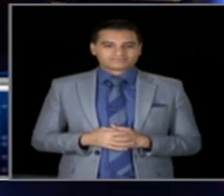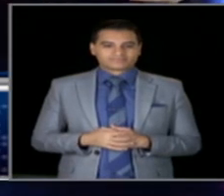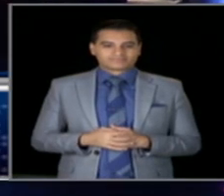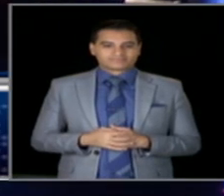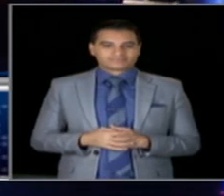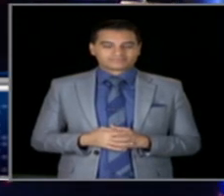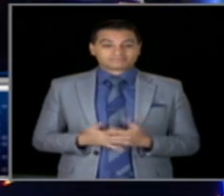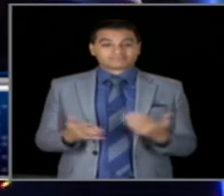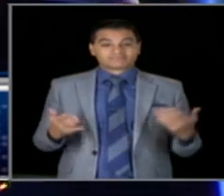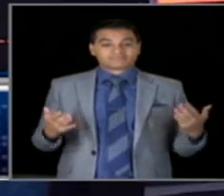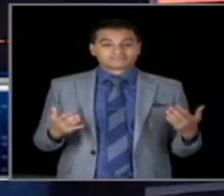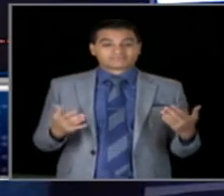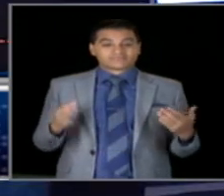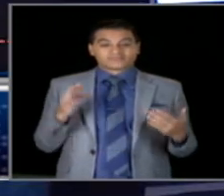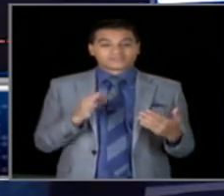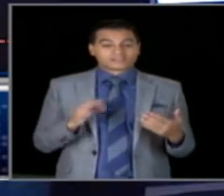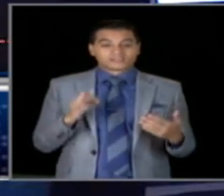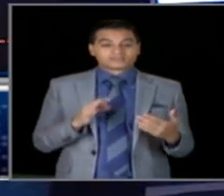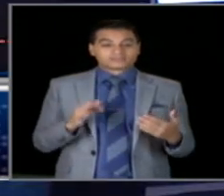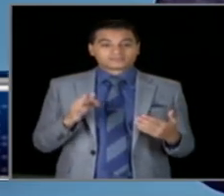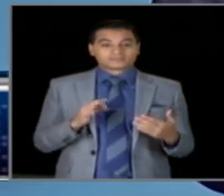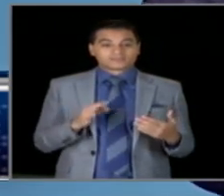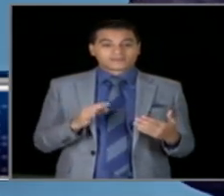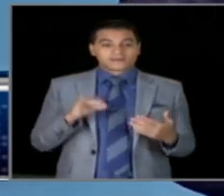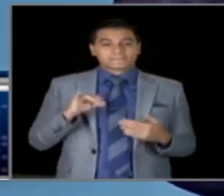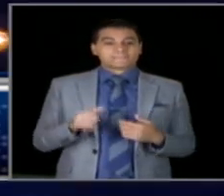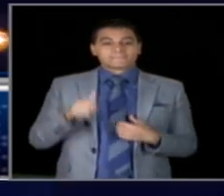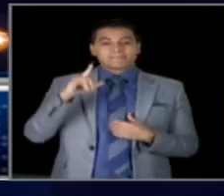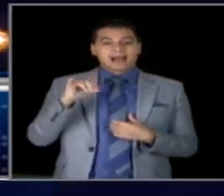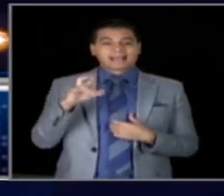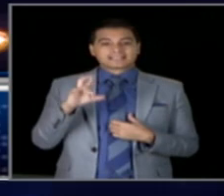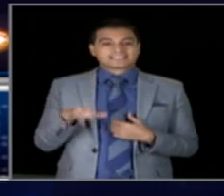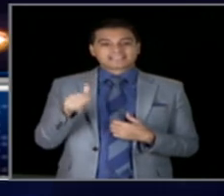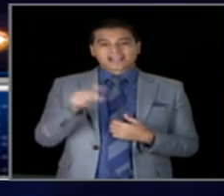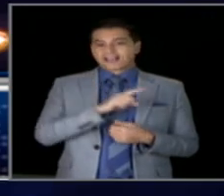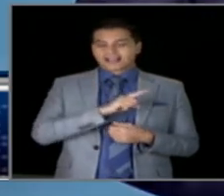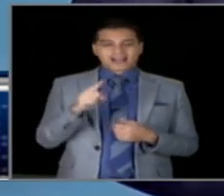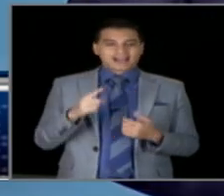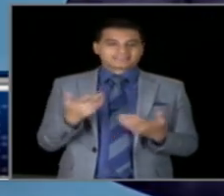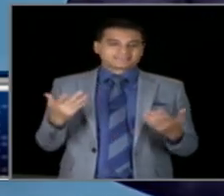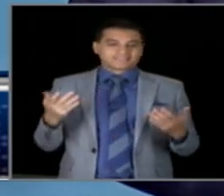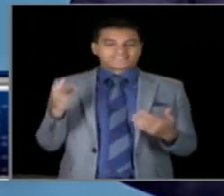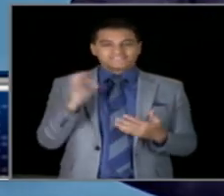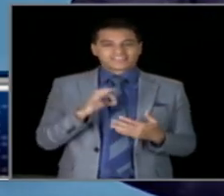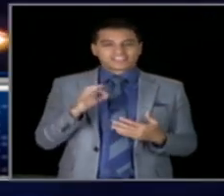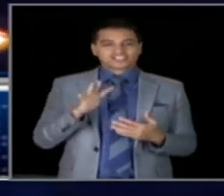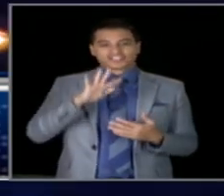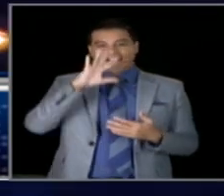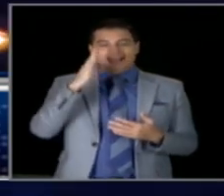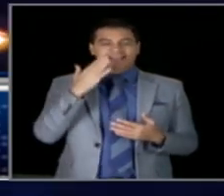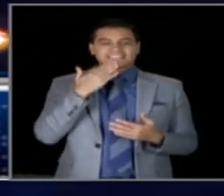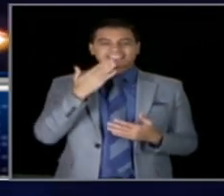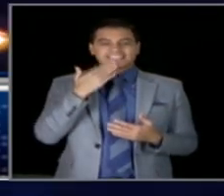ولا اليابان ولا الصين. إجابتك ماليزيا. ولا ماليزيا، في شرق آسيا.